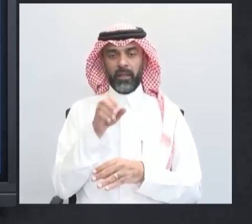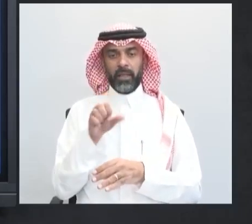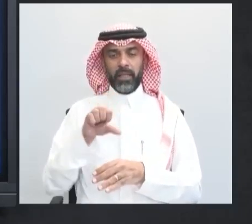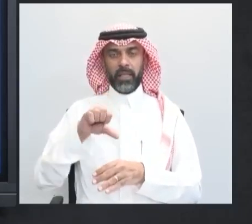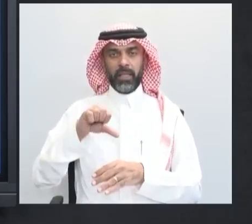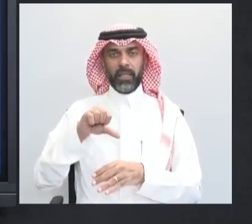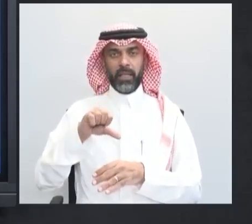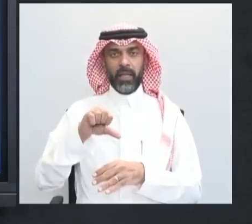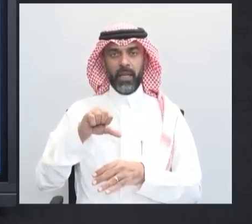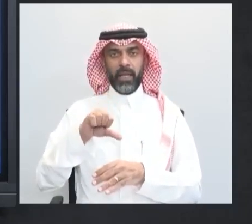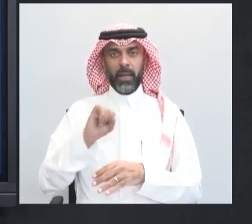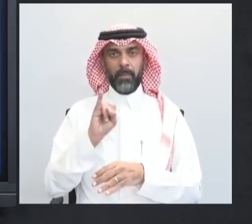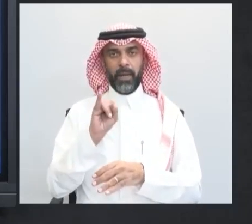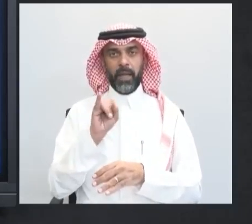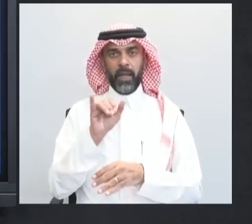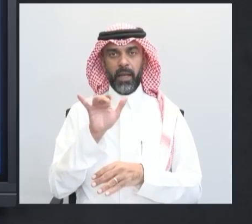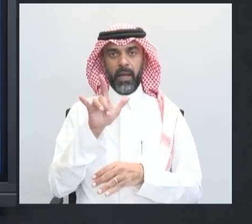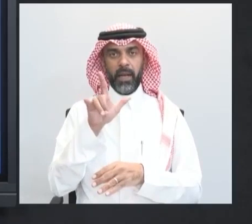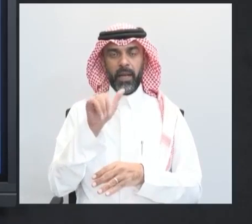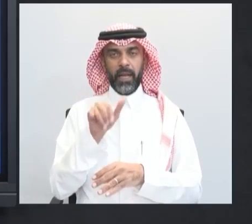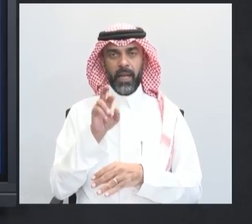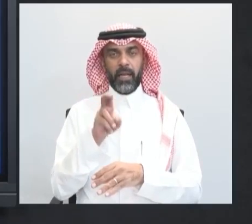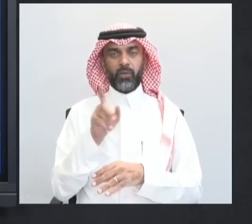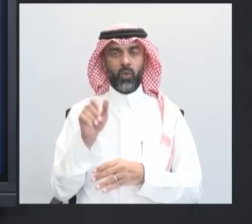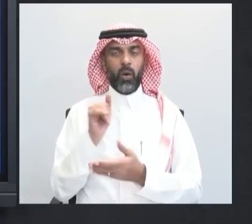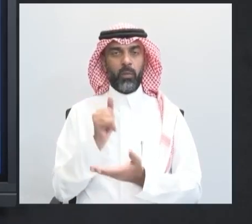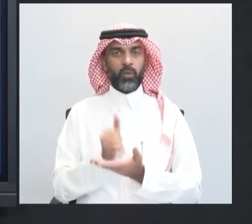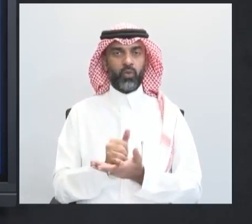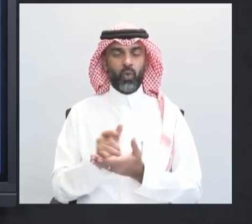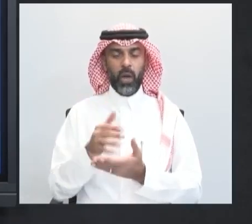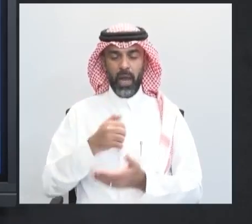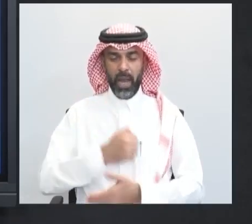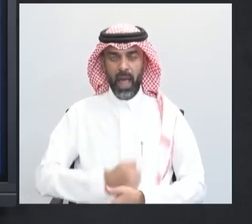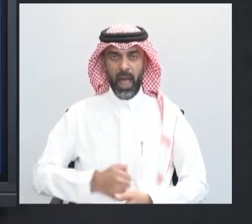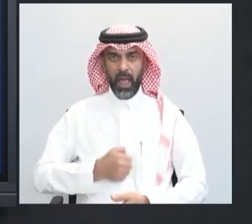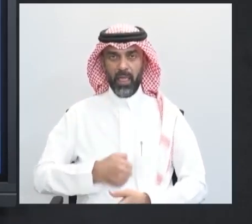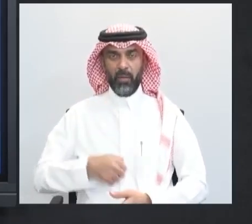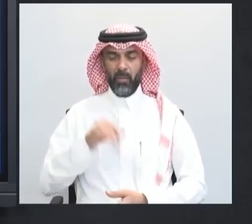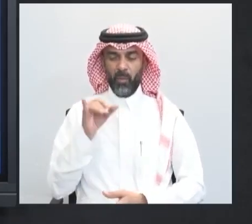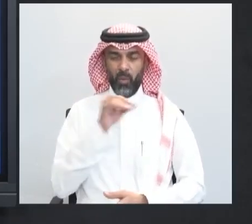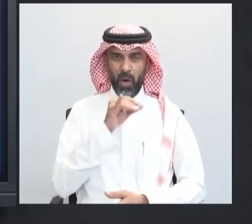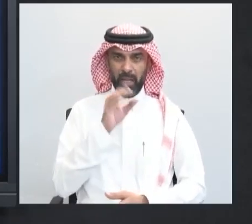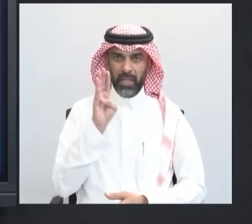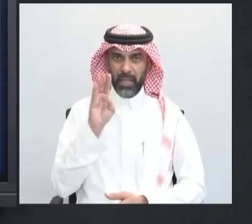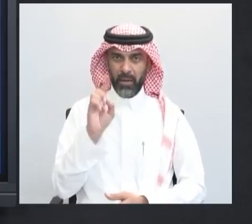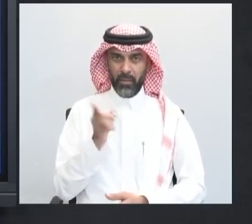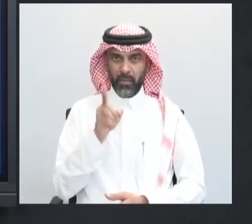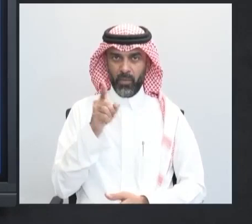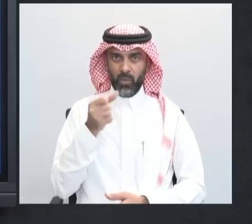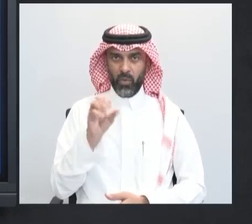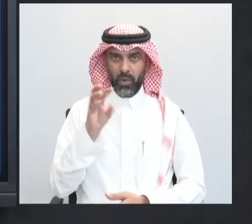يسمى ايليزي ليز متخصص في هضم المواد الكربوهيدراتيه او الكرب هيدرات